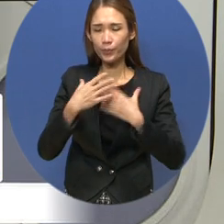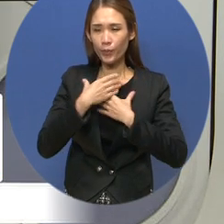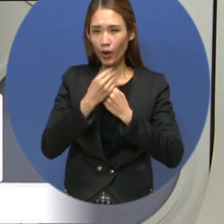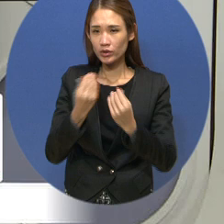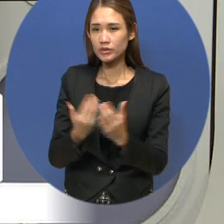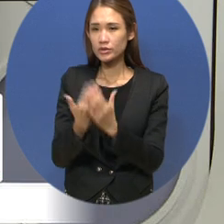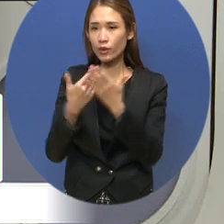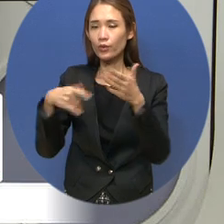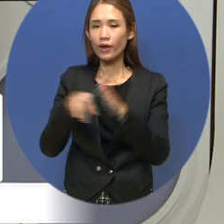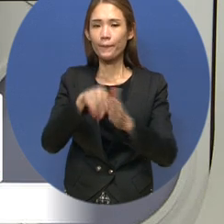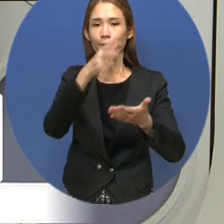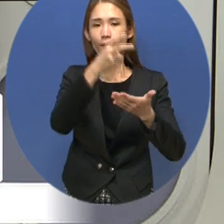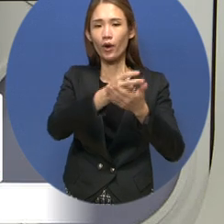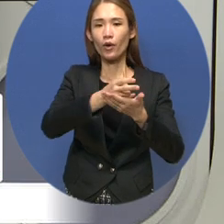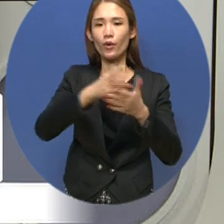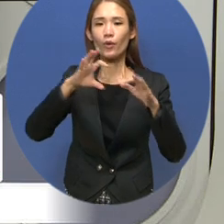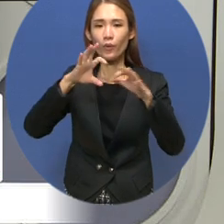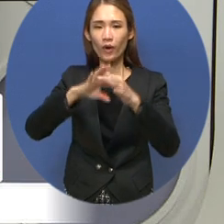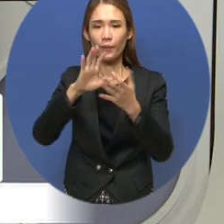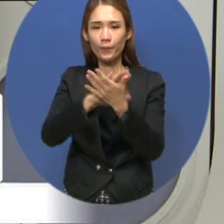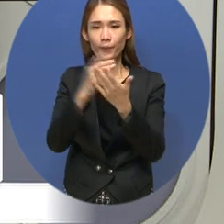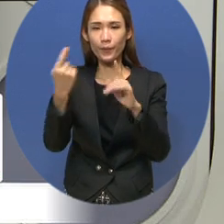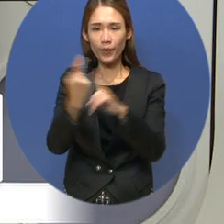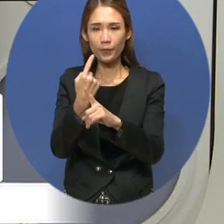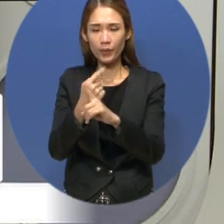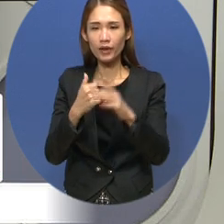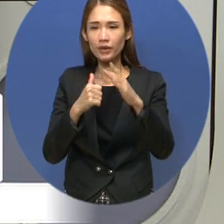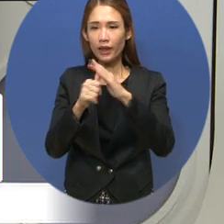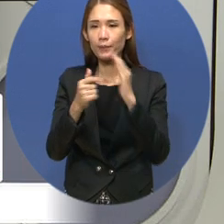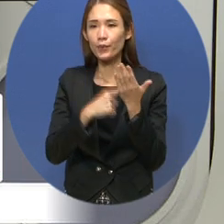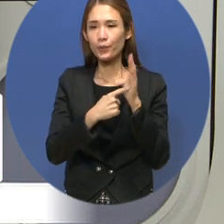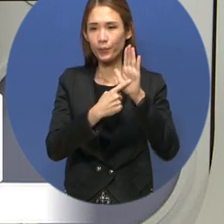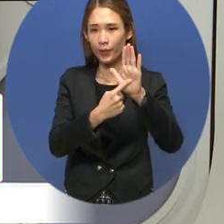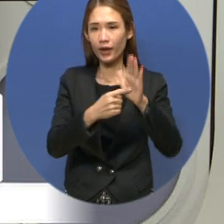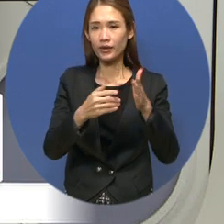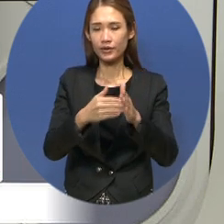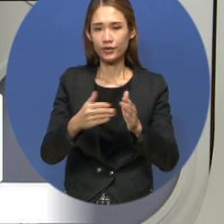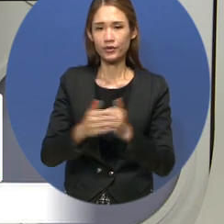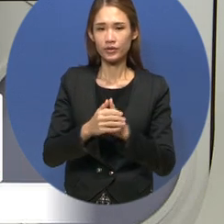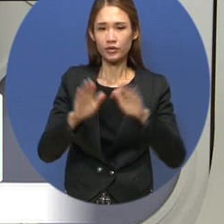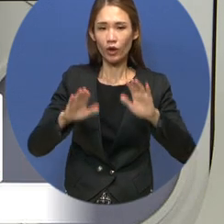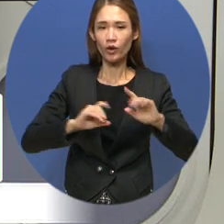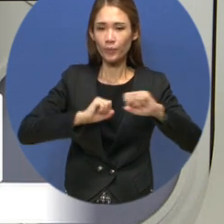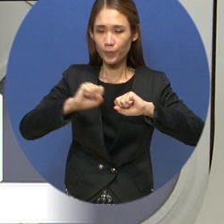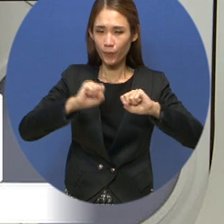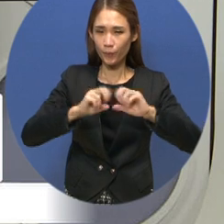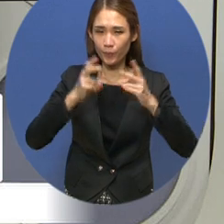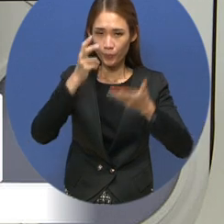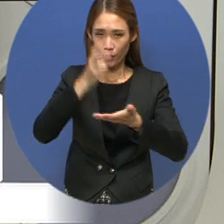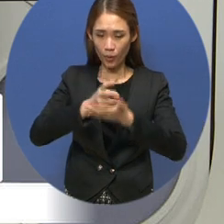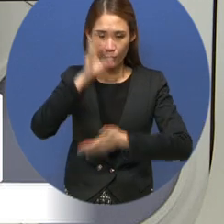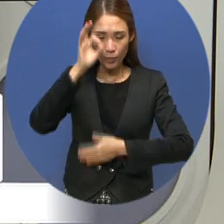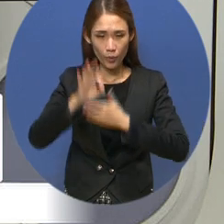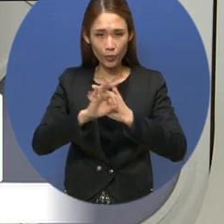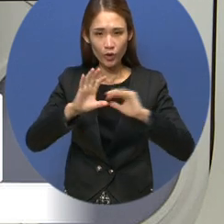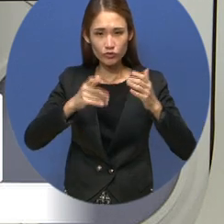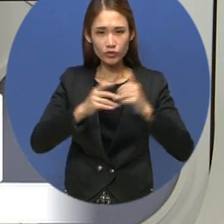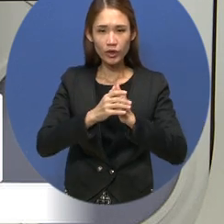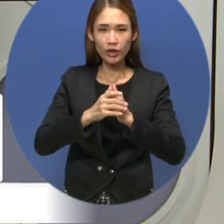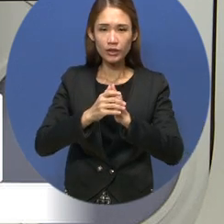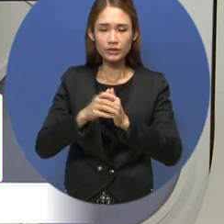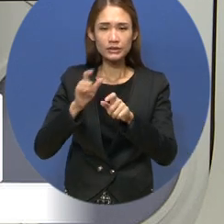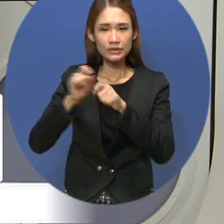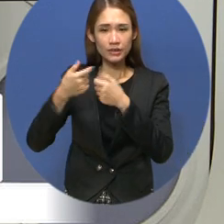법률 일부개정법률안 을 대표발의 했습니다 현행법에 따르면 국가나 지자체가 신축하는